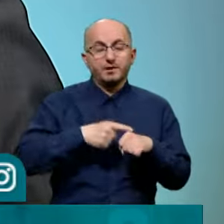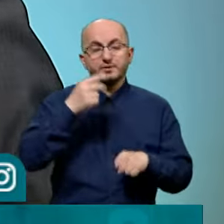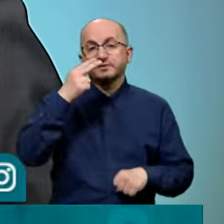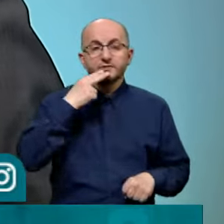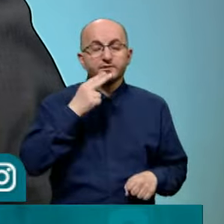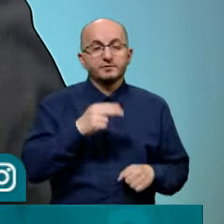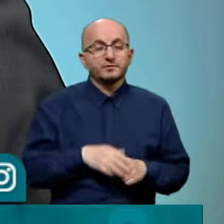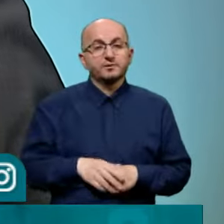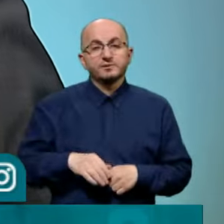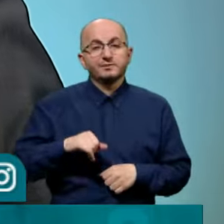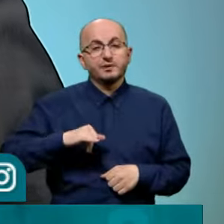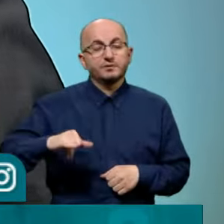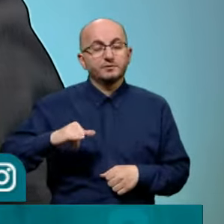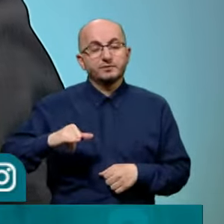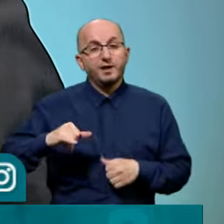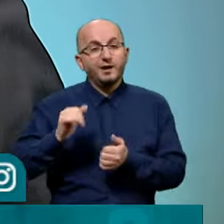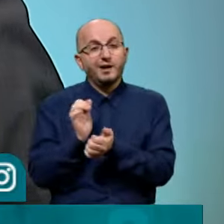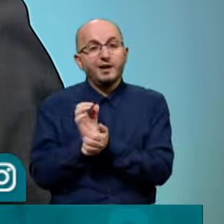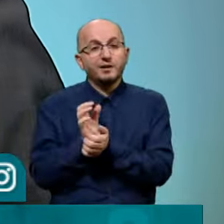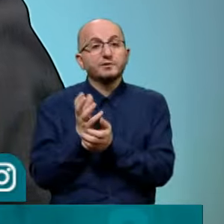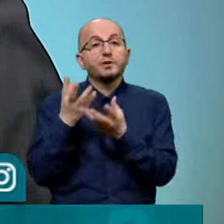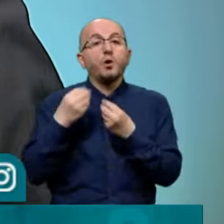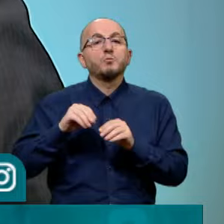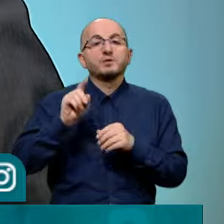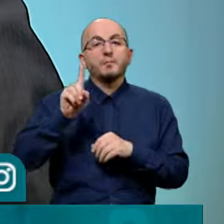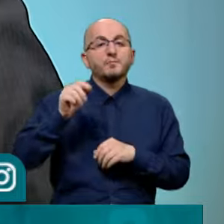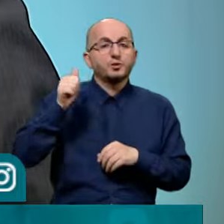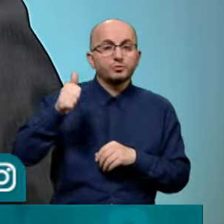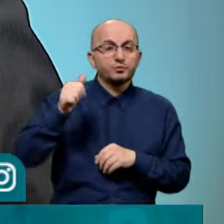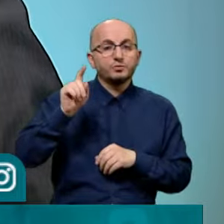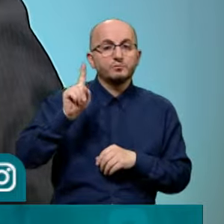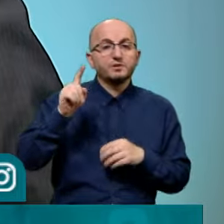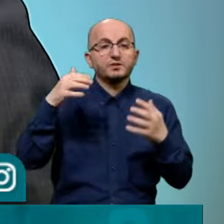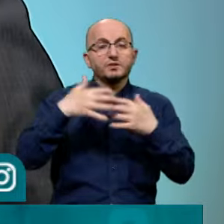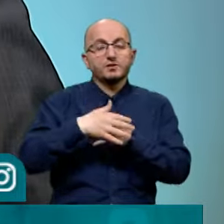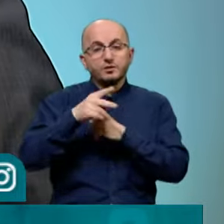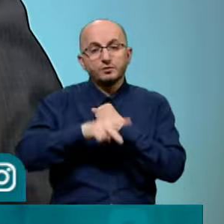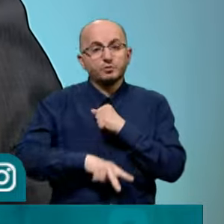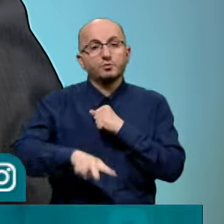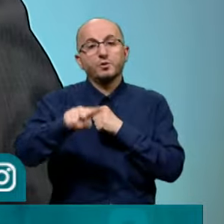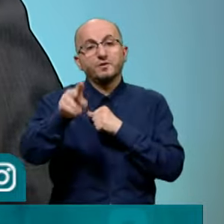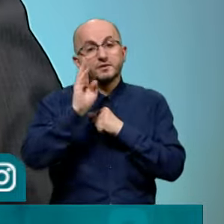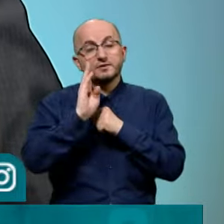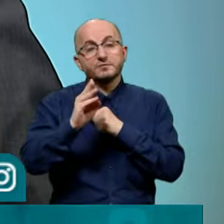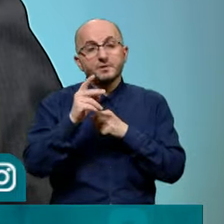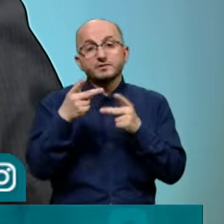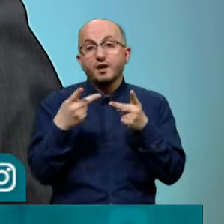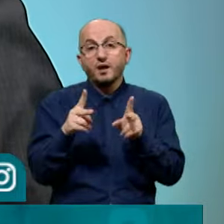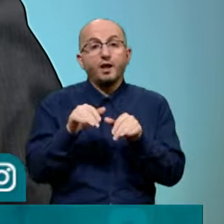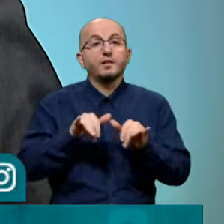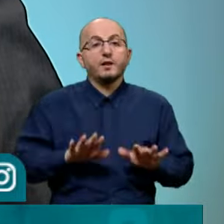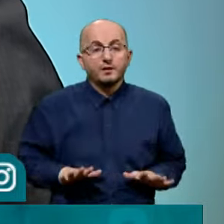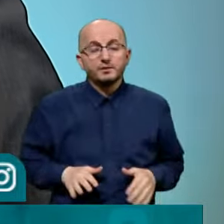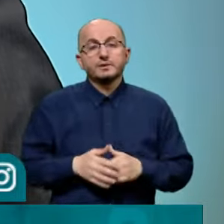kadının yanında mahremi olmadan bir gün bir gecelik yola sefere çıkması helal değildir.